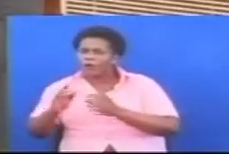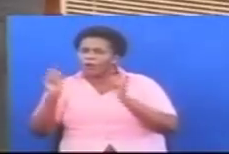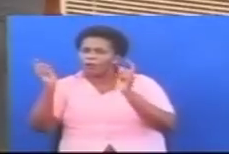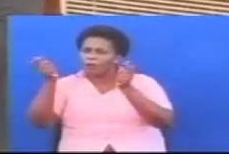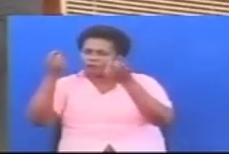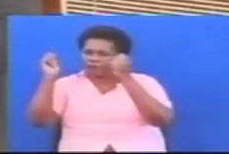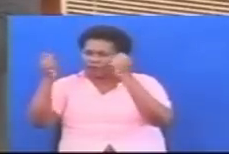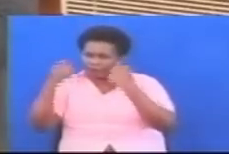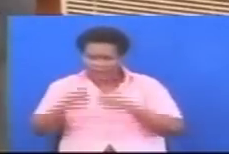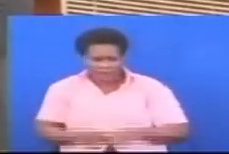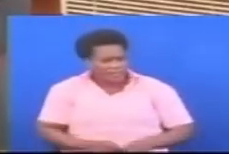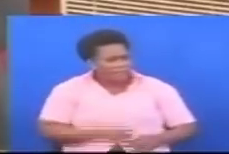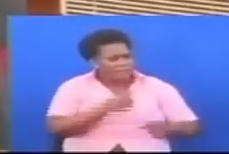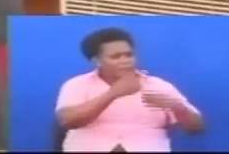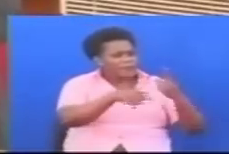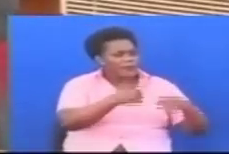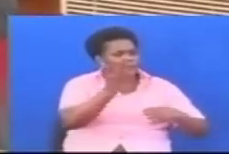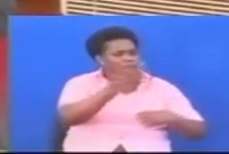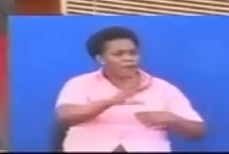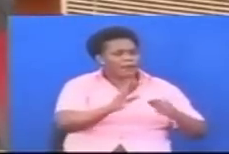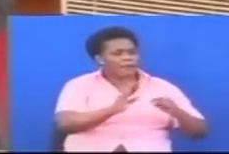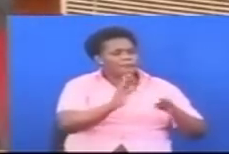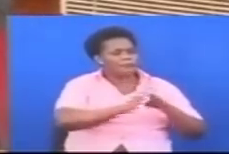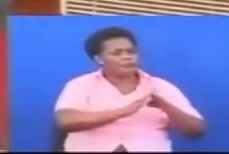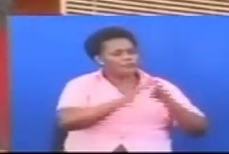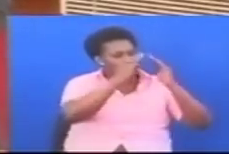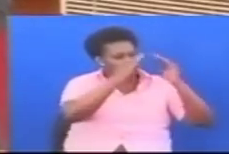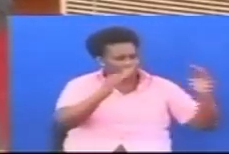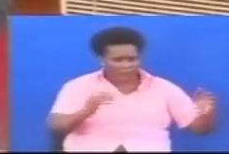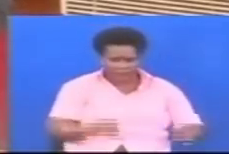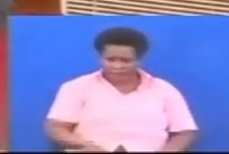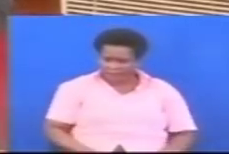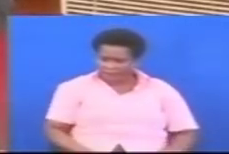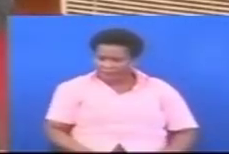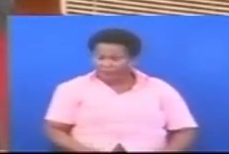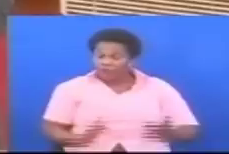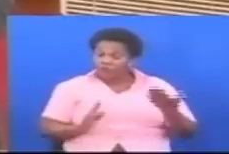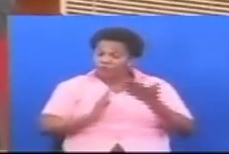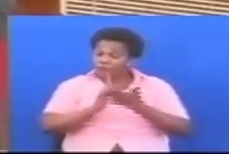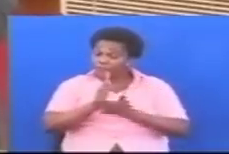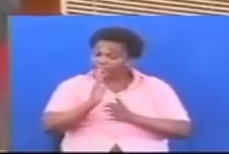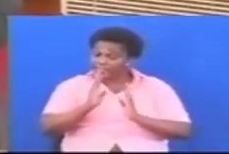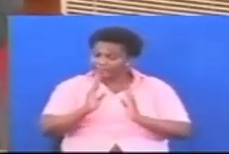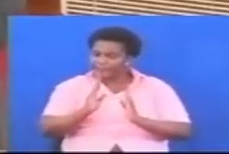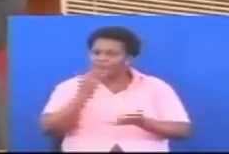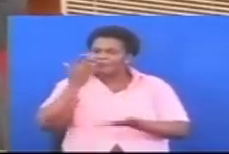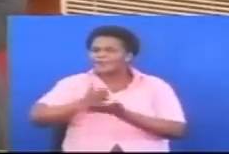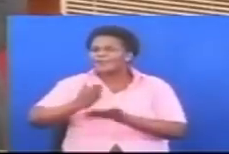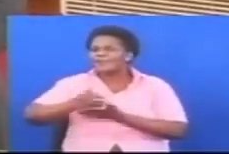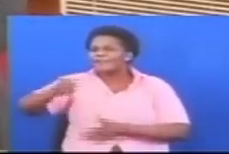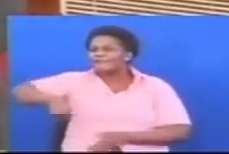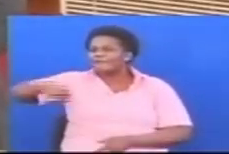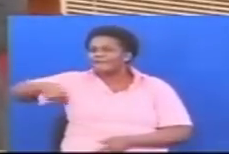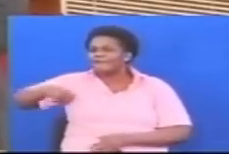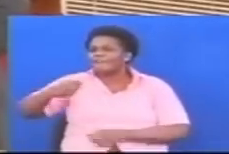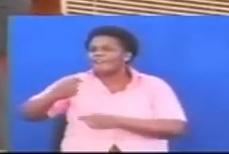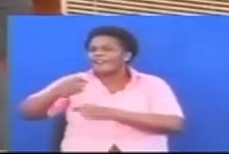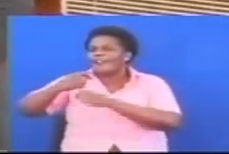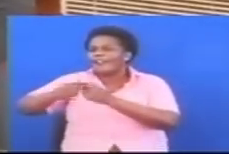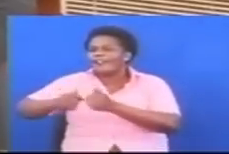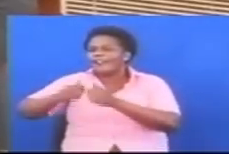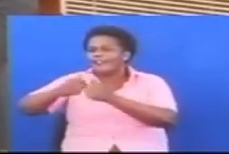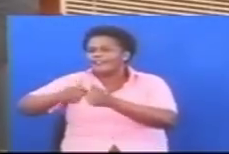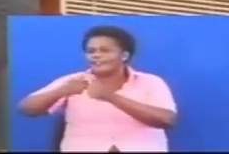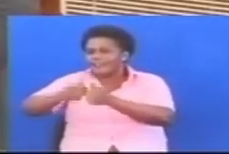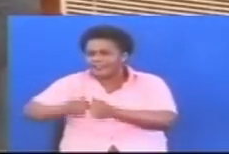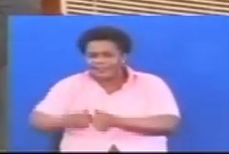ajili ya matumizi ya majumbani. Na kwa njia hii ni dhahiri mfuko utazidi kuwa endelevu na hivyo kupunguza kilio cha kila siku cha serikali